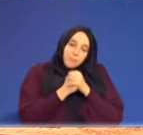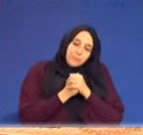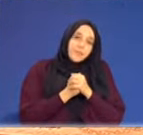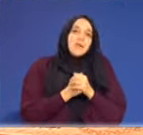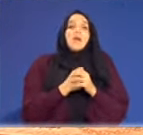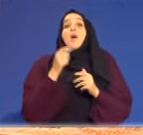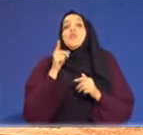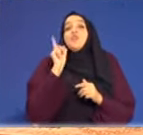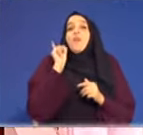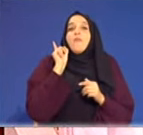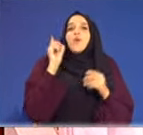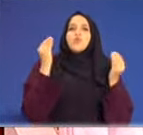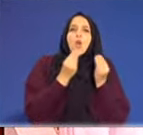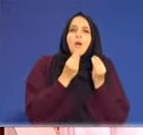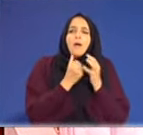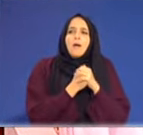إلا صلحا